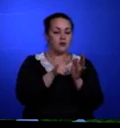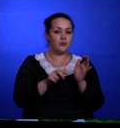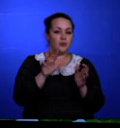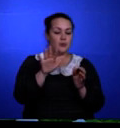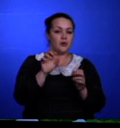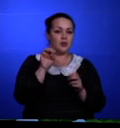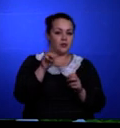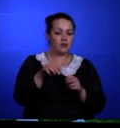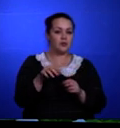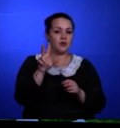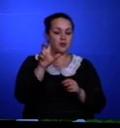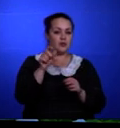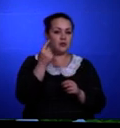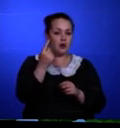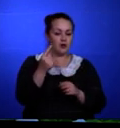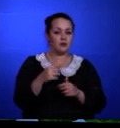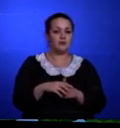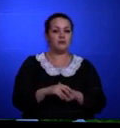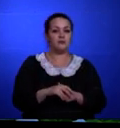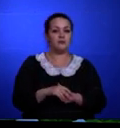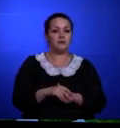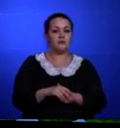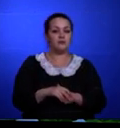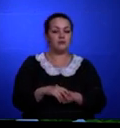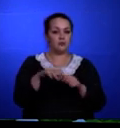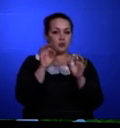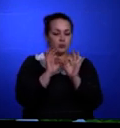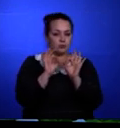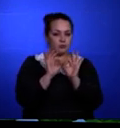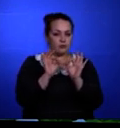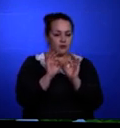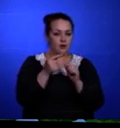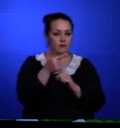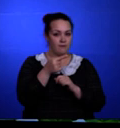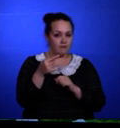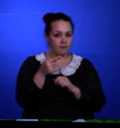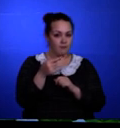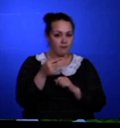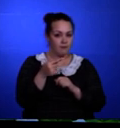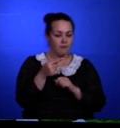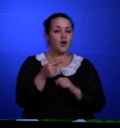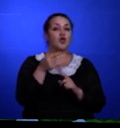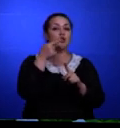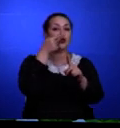вы помните что вычитание проверяется правильно сложением